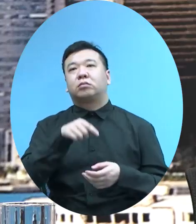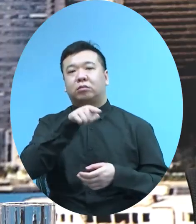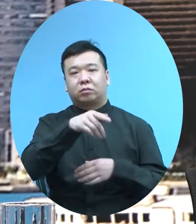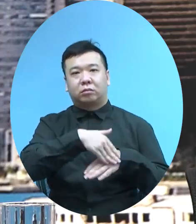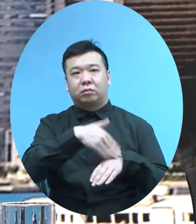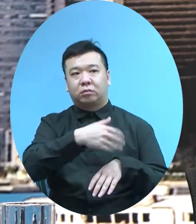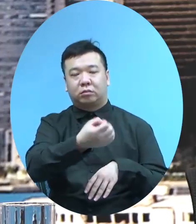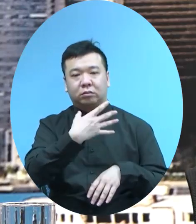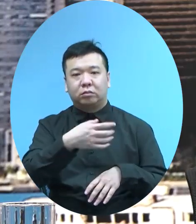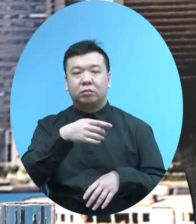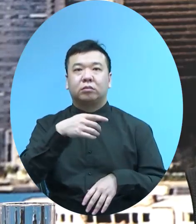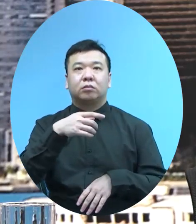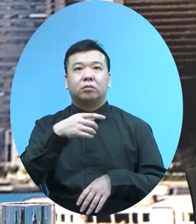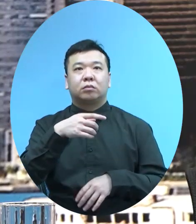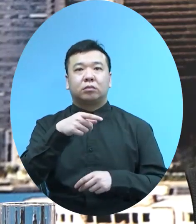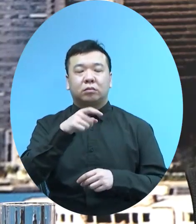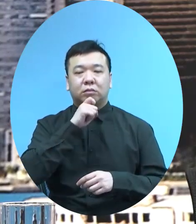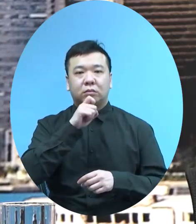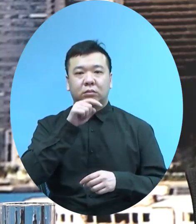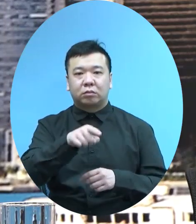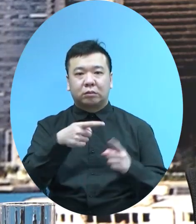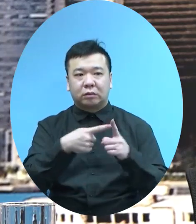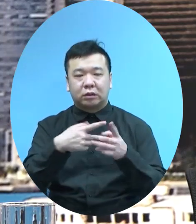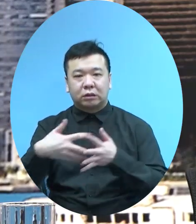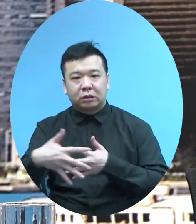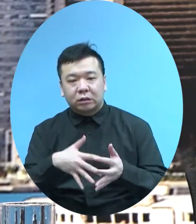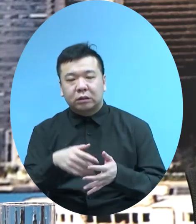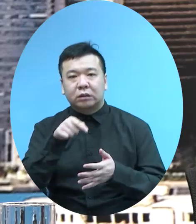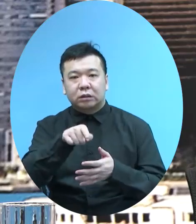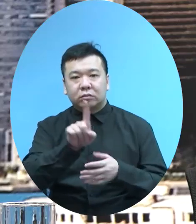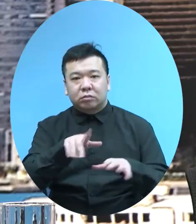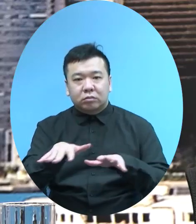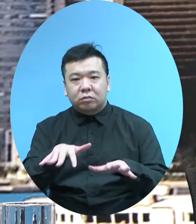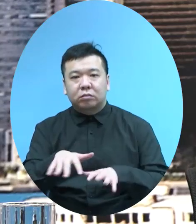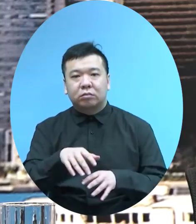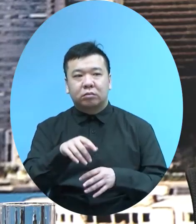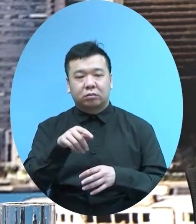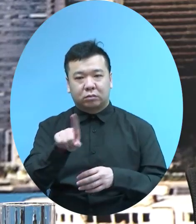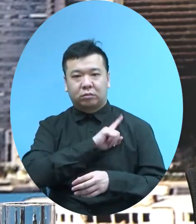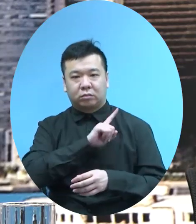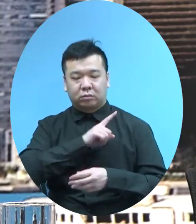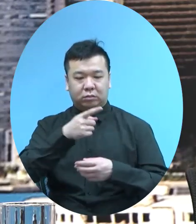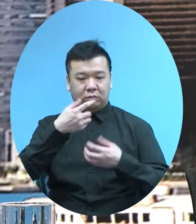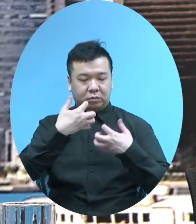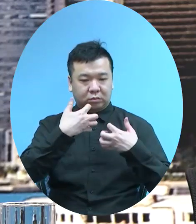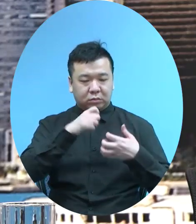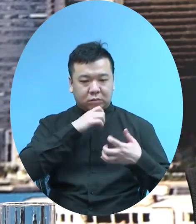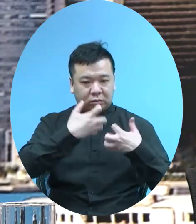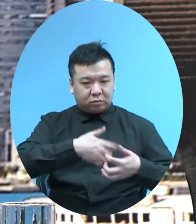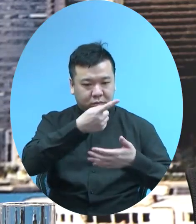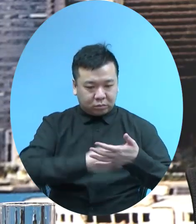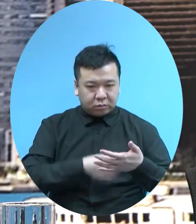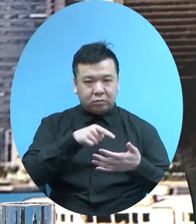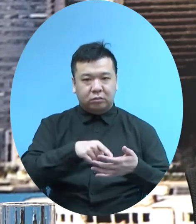話即係我哋嗰個人事嗰個程序咧，其實我哋都係有我自己嘅機制，咁嗰個都